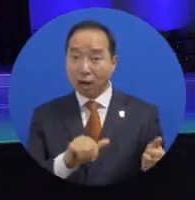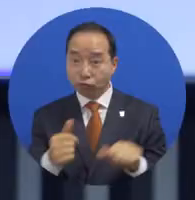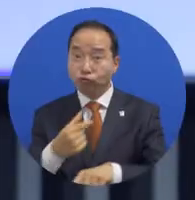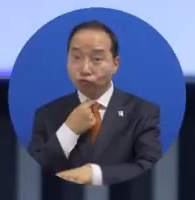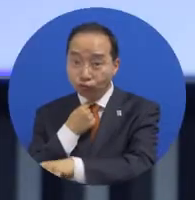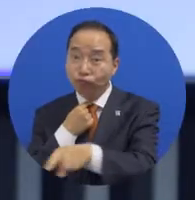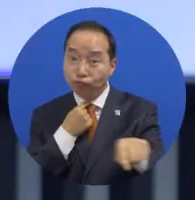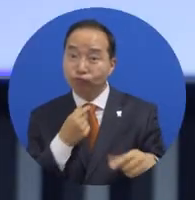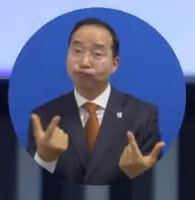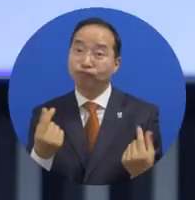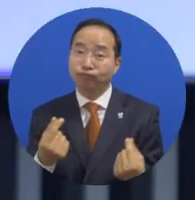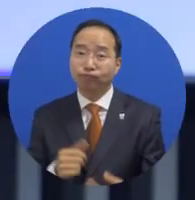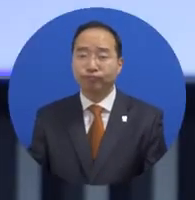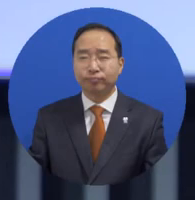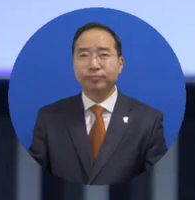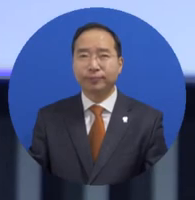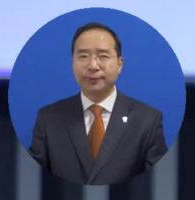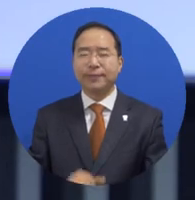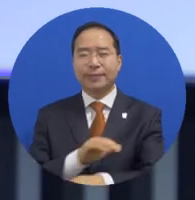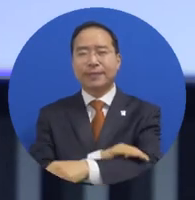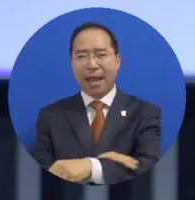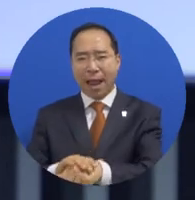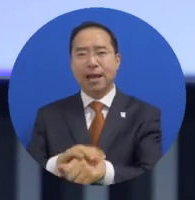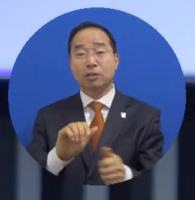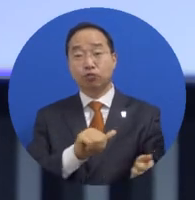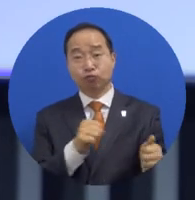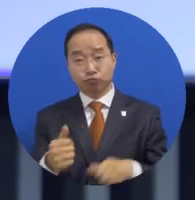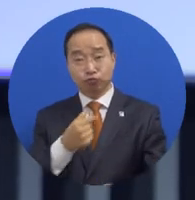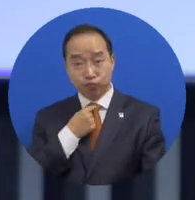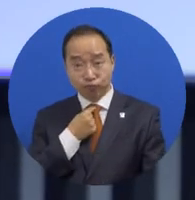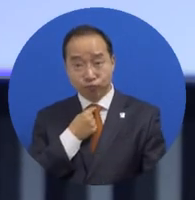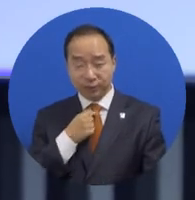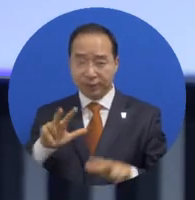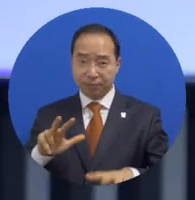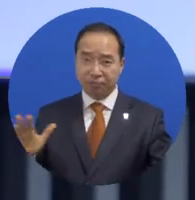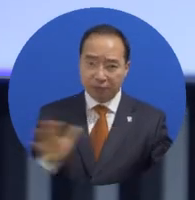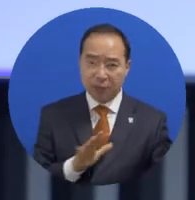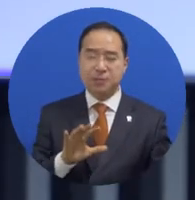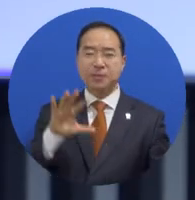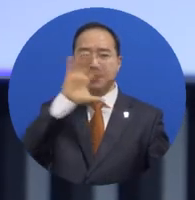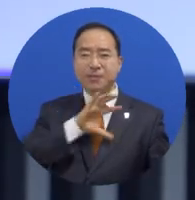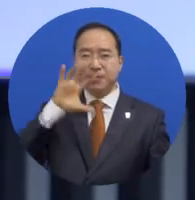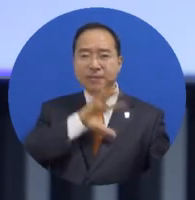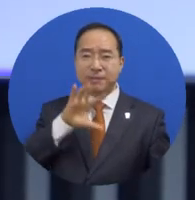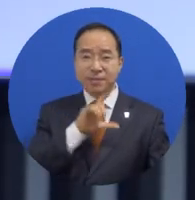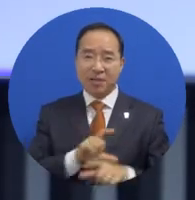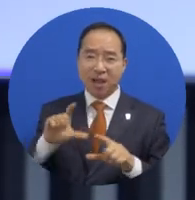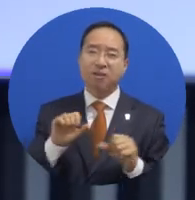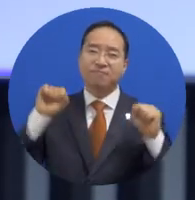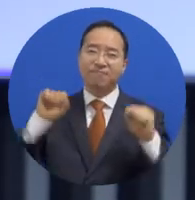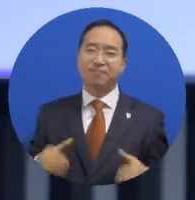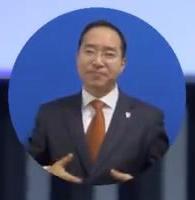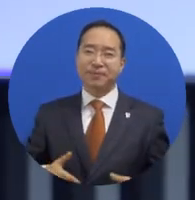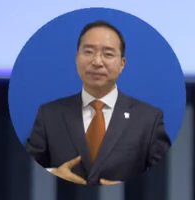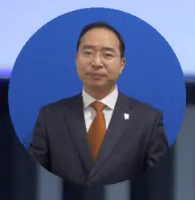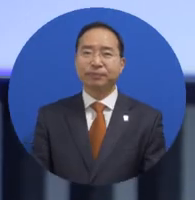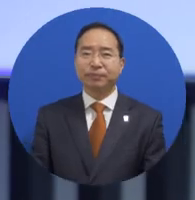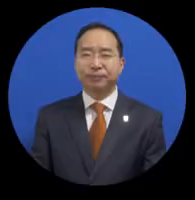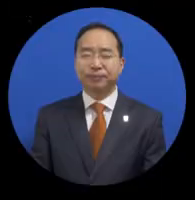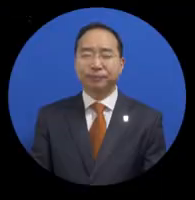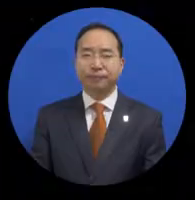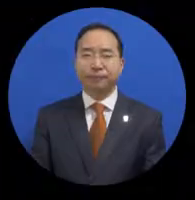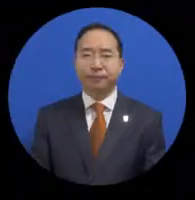가지는 그런 어떤 소망일 거예요. 우리 잘 죽기 위해서도 지금부터 늦었더라도 더 운동을 해야 되는 것